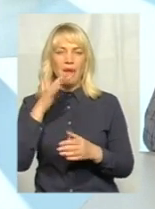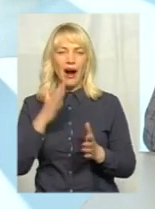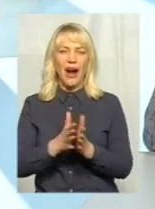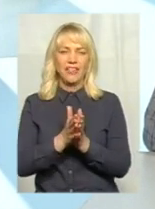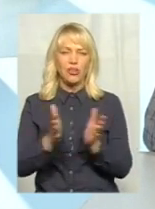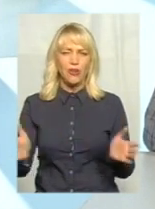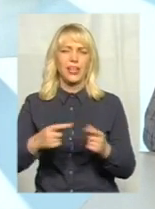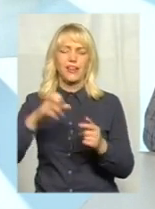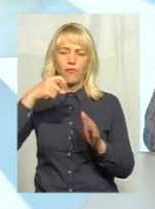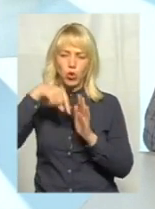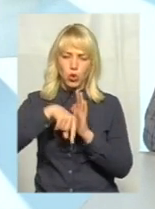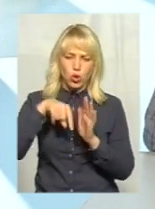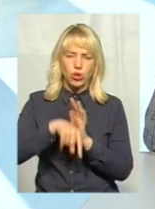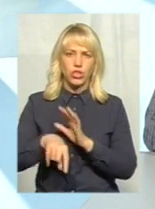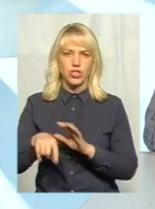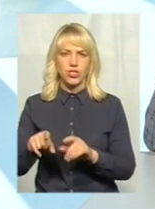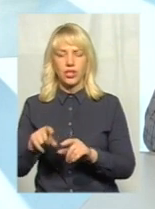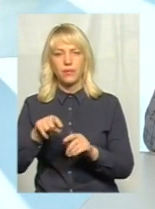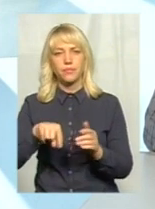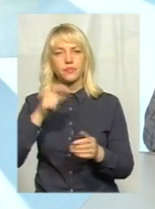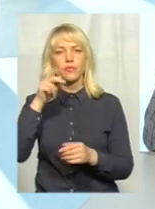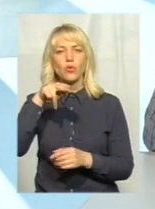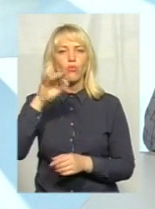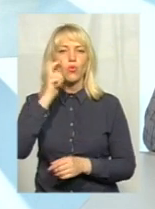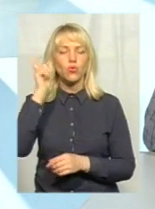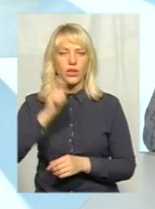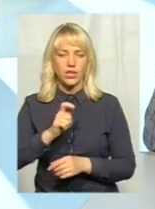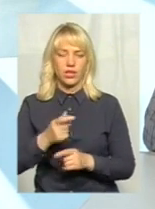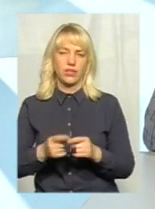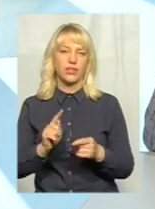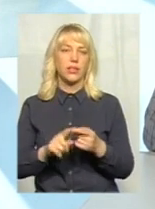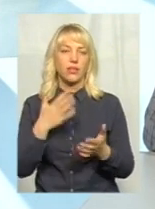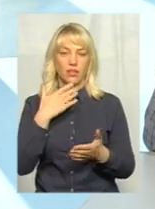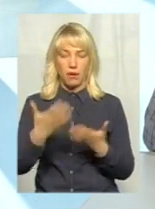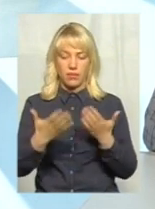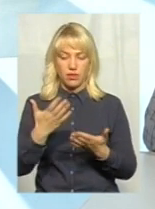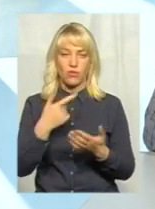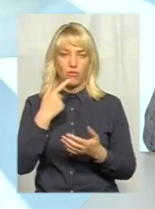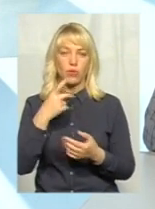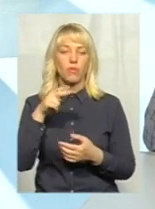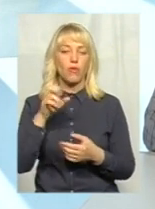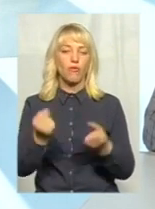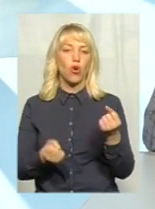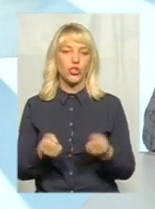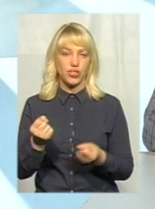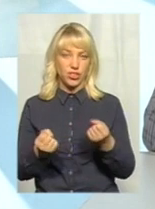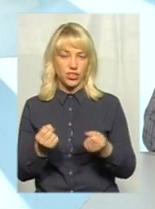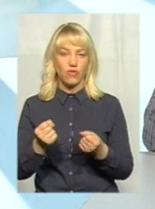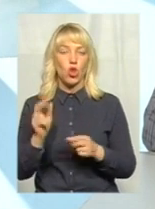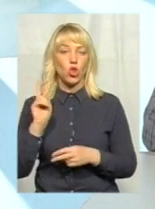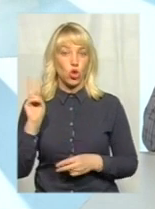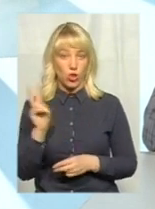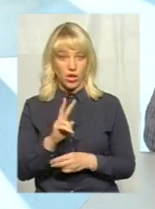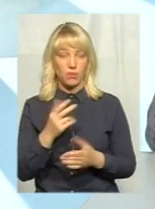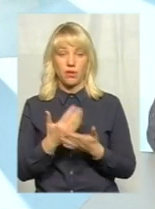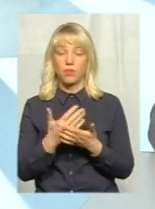навіть внутрішньоміграційні процеси, тому от там за водіїв тролейбусів говорили, навіть оплата праці водіїв тролейбусів навіть в тому